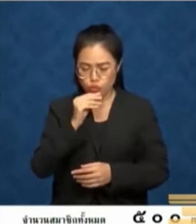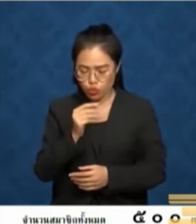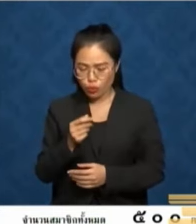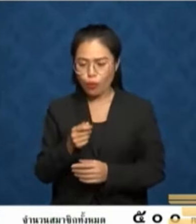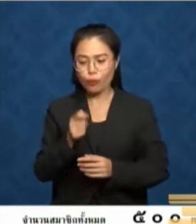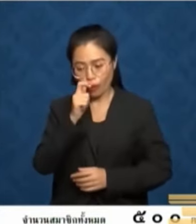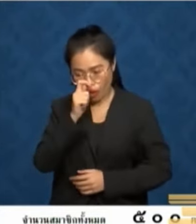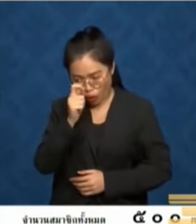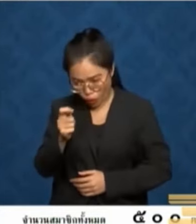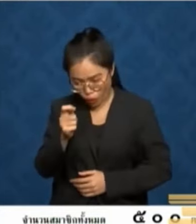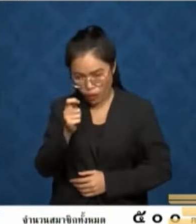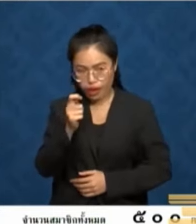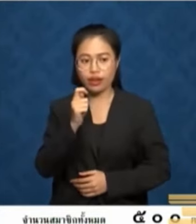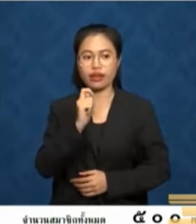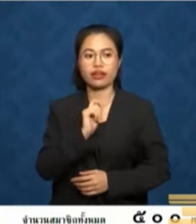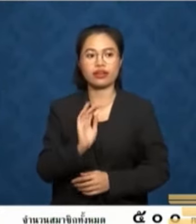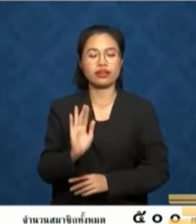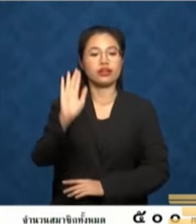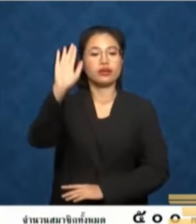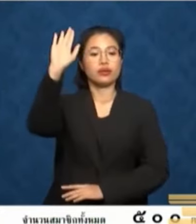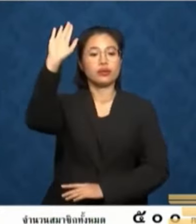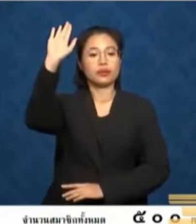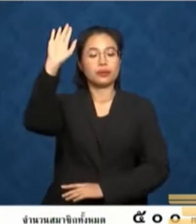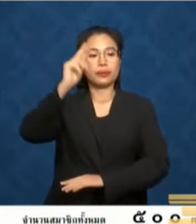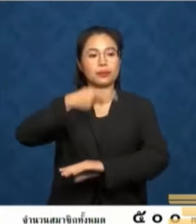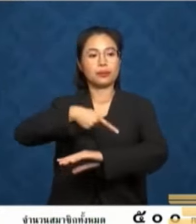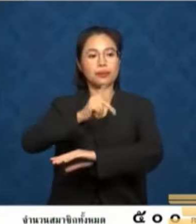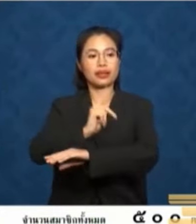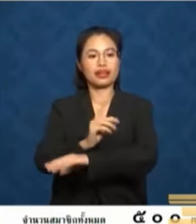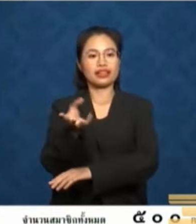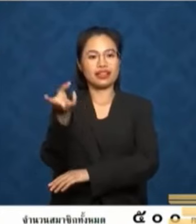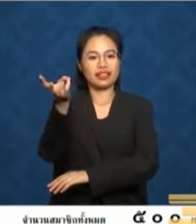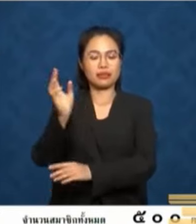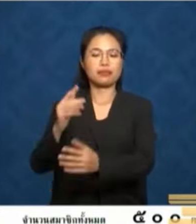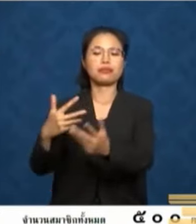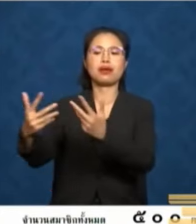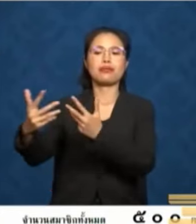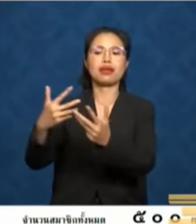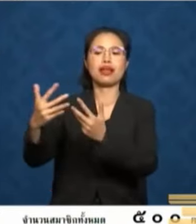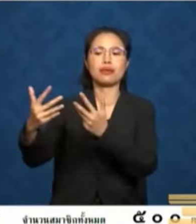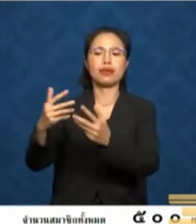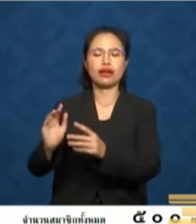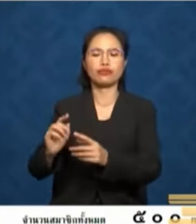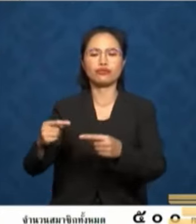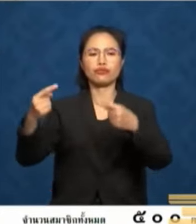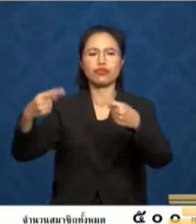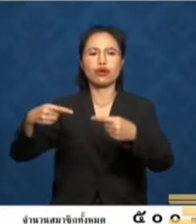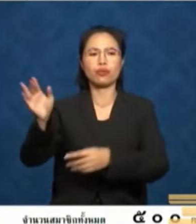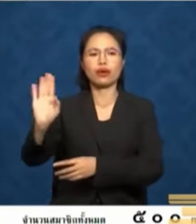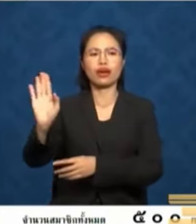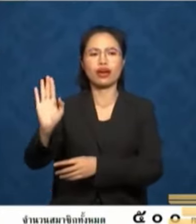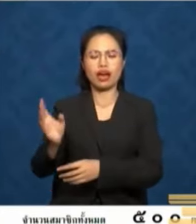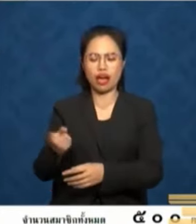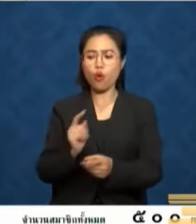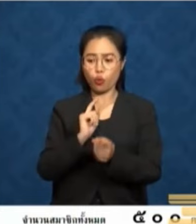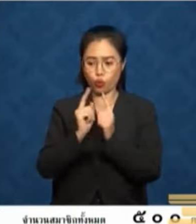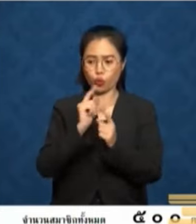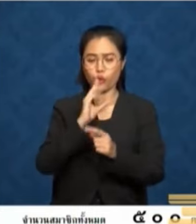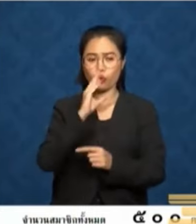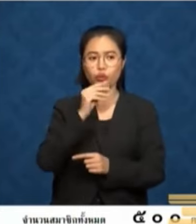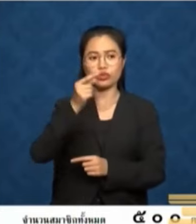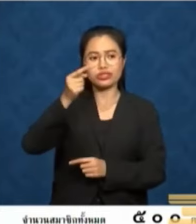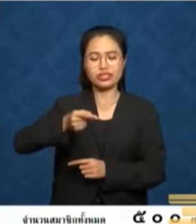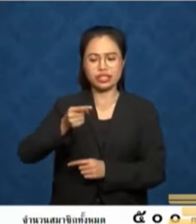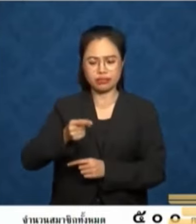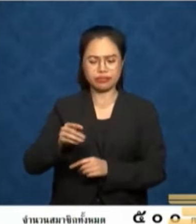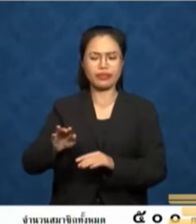น้อมพูดด้วยความให้เกียรติท่านประาครับท่านประธานครับอ่าไม่ต้องประท้วงหรอกครับเพราะว่าอย่าประท้วงเลยไม่มีประโยชน์หรอกน้องเอาความจริงมาพูดนั่งเถอะไอ้